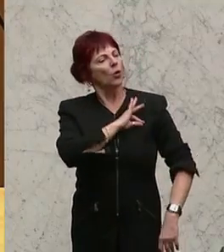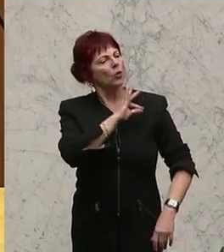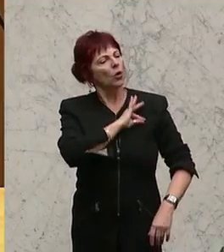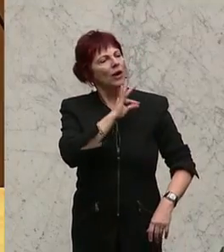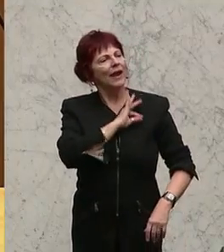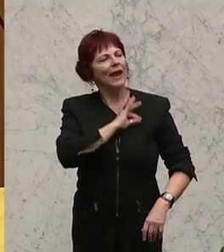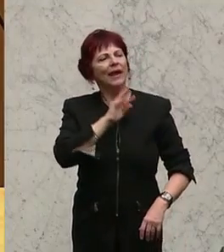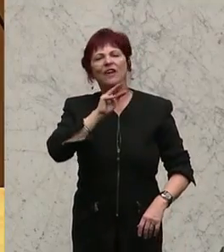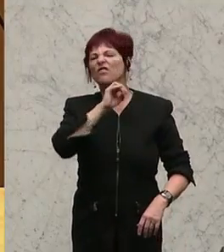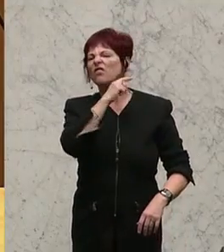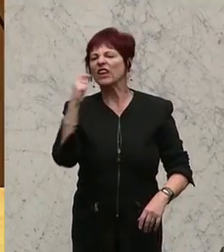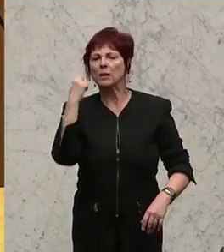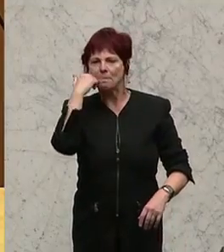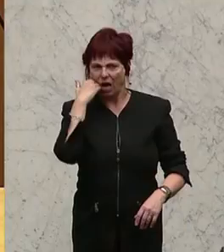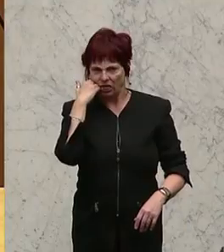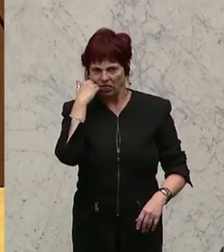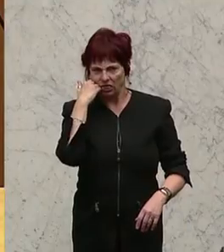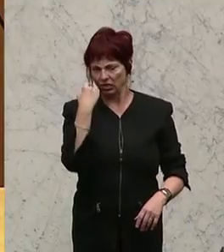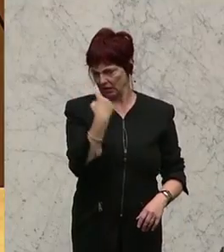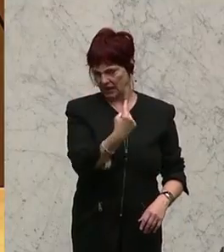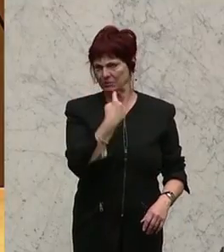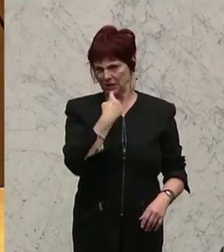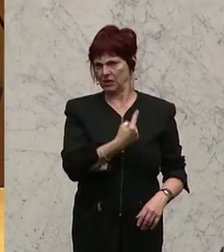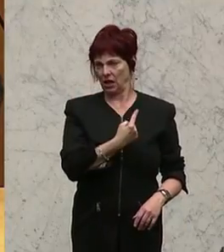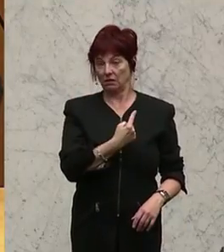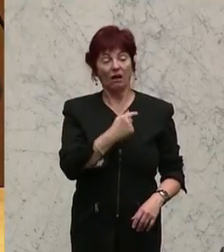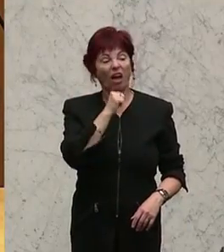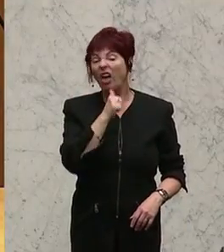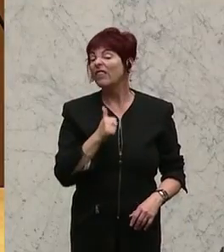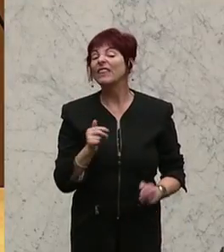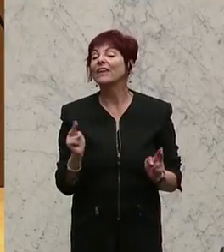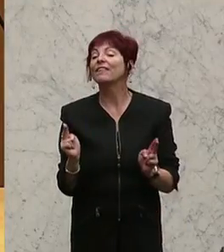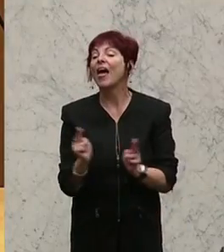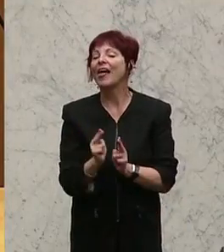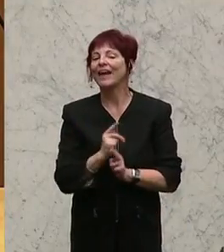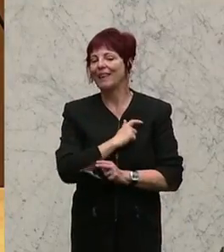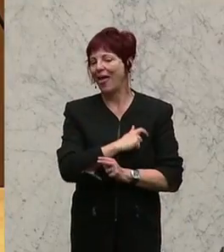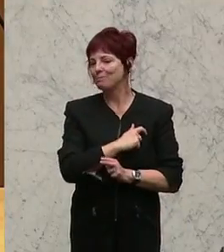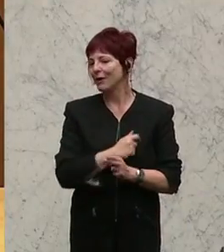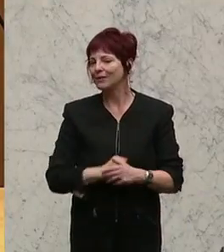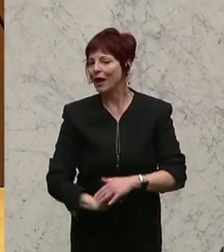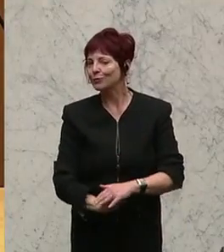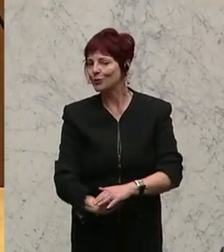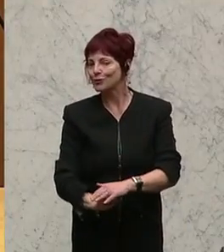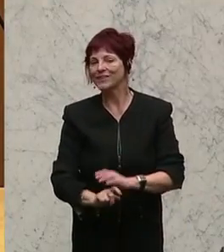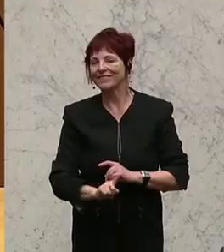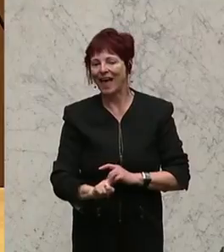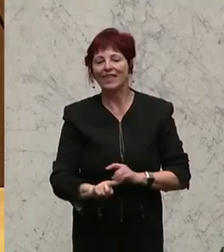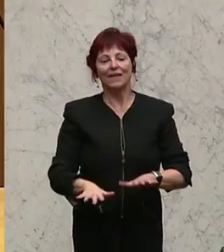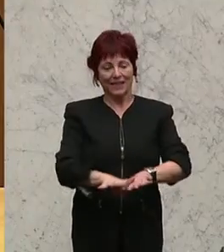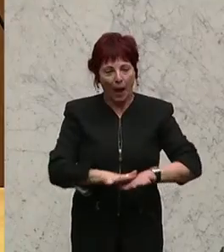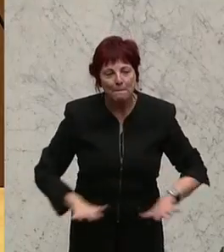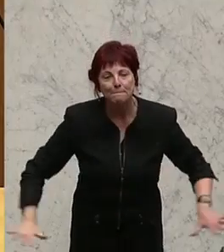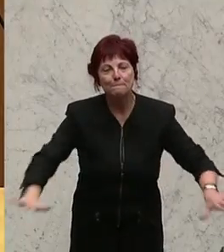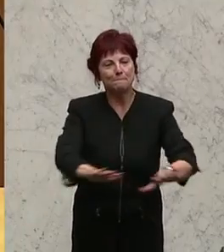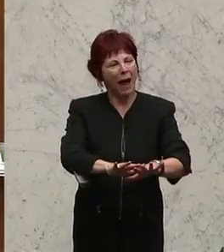Kollege Wittmann, weil er nicht die Kleinparteien fördert, sondern weil er das Fundament von Demokratie ist.